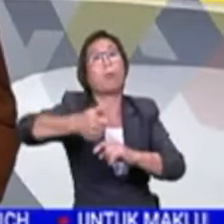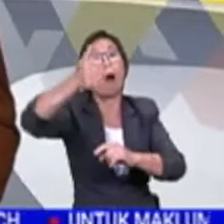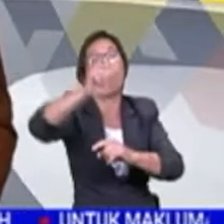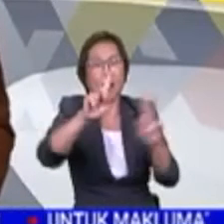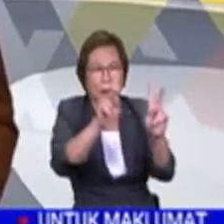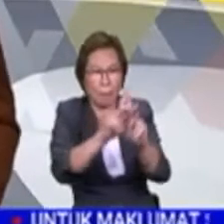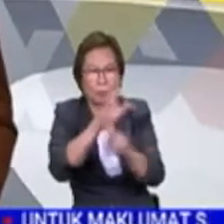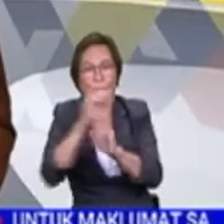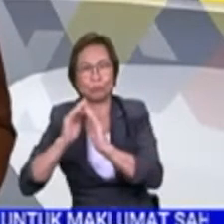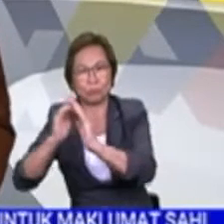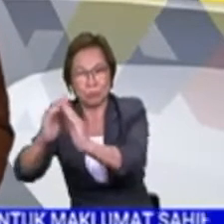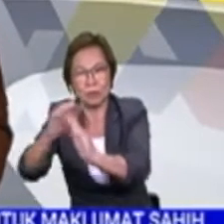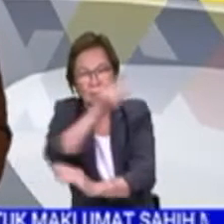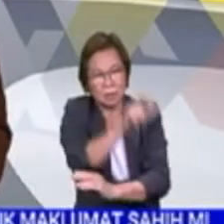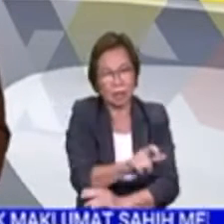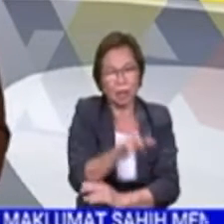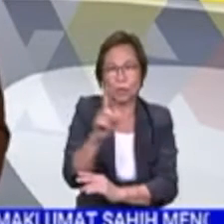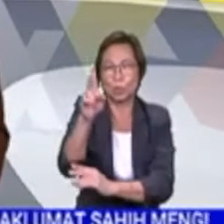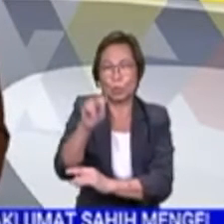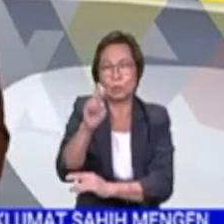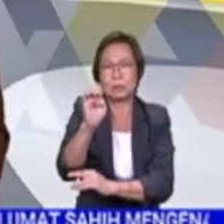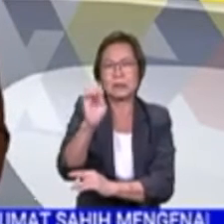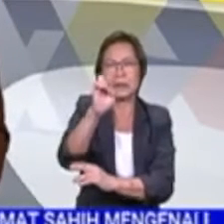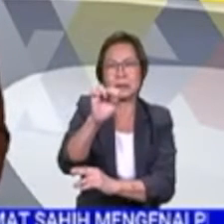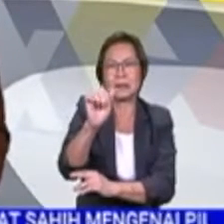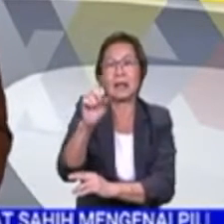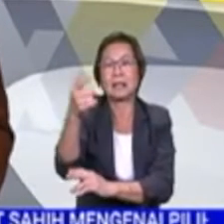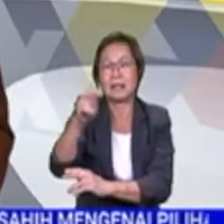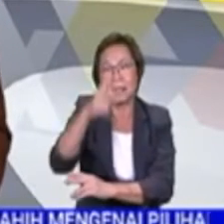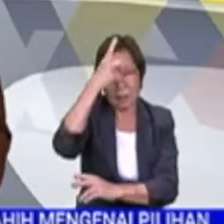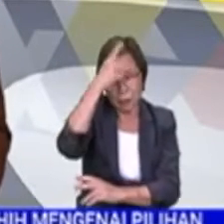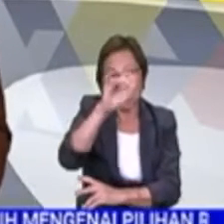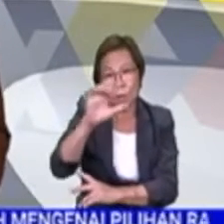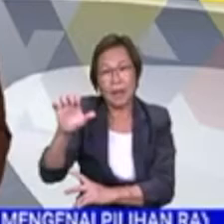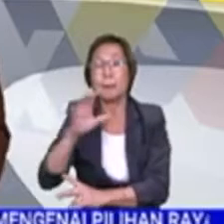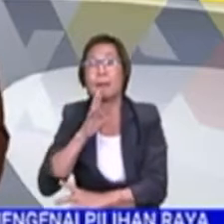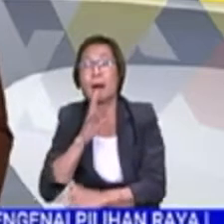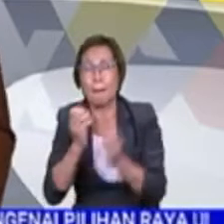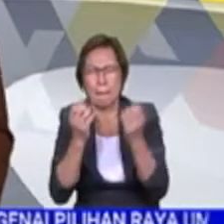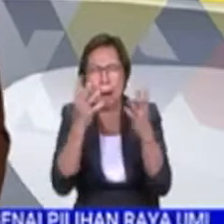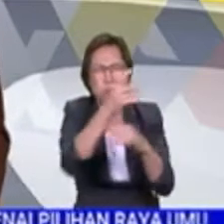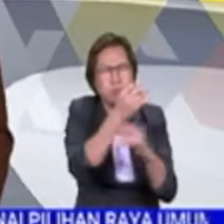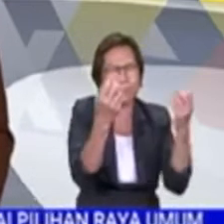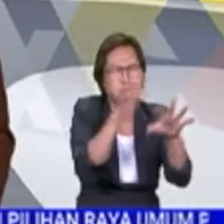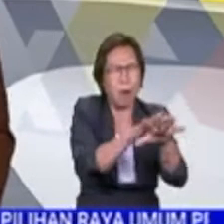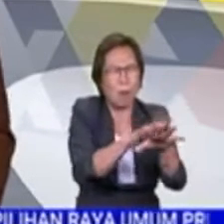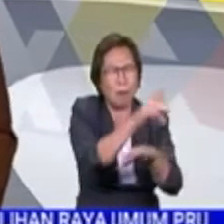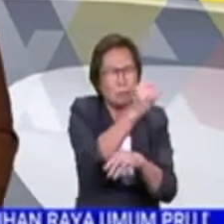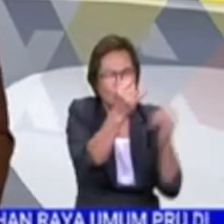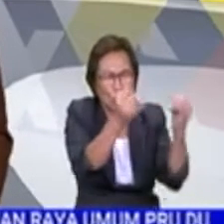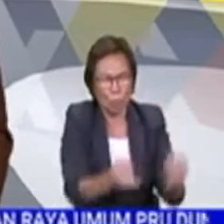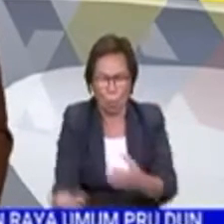dan rumah panjang. Calon Dewan Undangan Negeri Senadin, Datuk Sri Lee Kim Shin berkata, lebih ramai individu yang menyertai